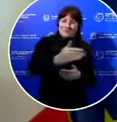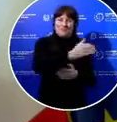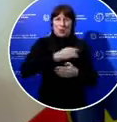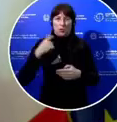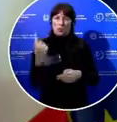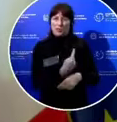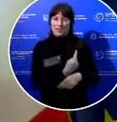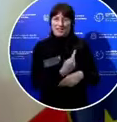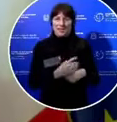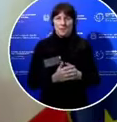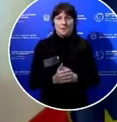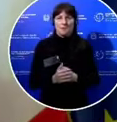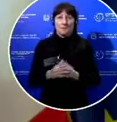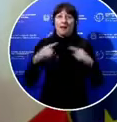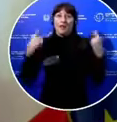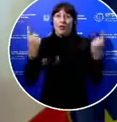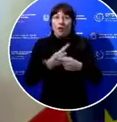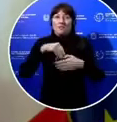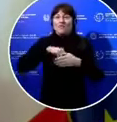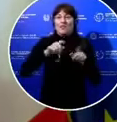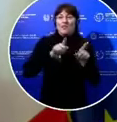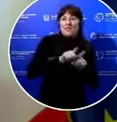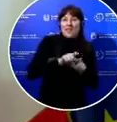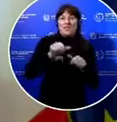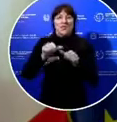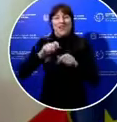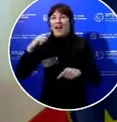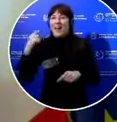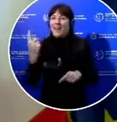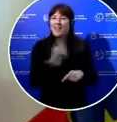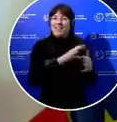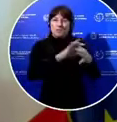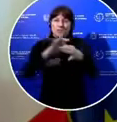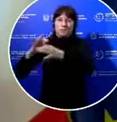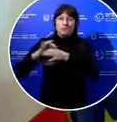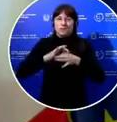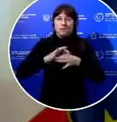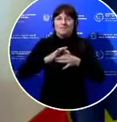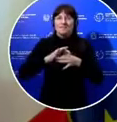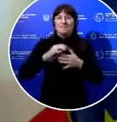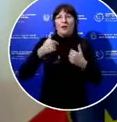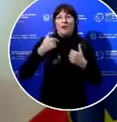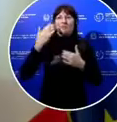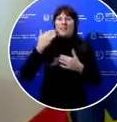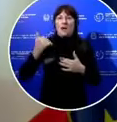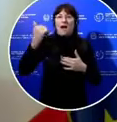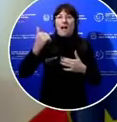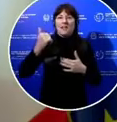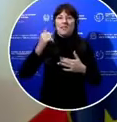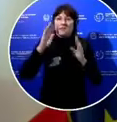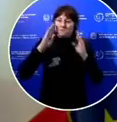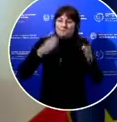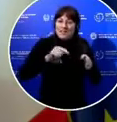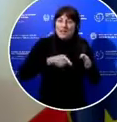che nel nostro essere fratelli tutti, sorelle tutte, siamo sempre chiamati a partire dai più